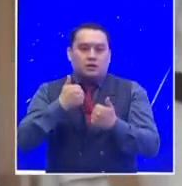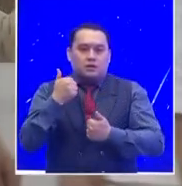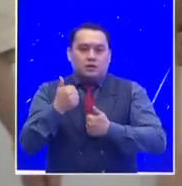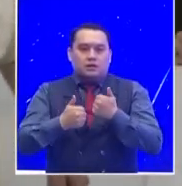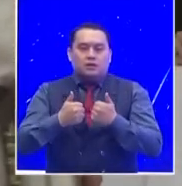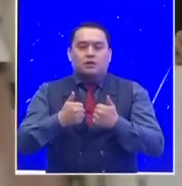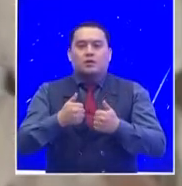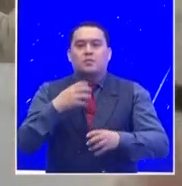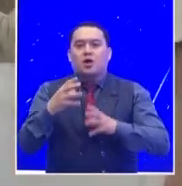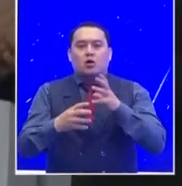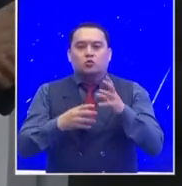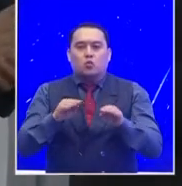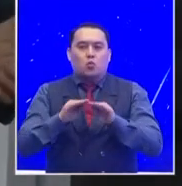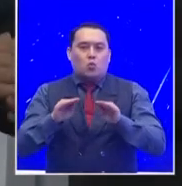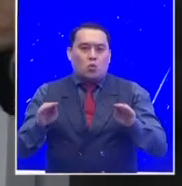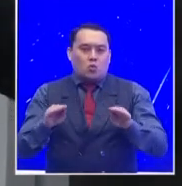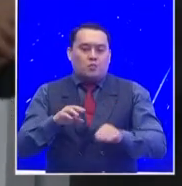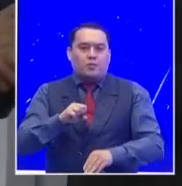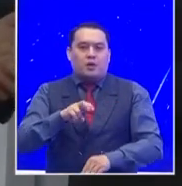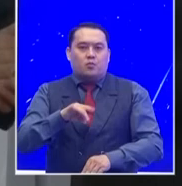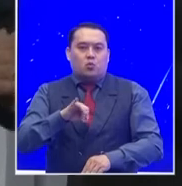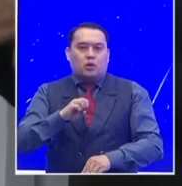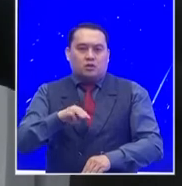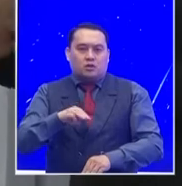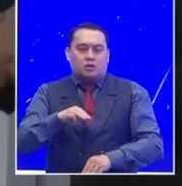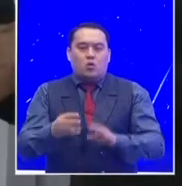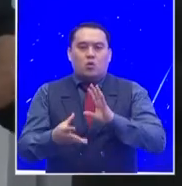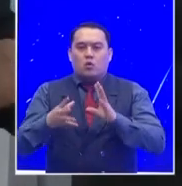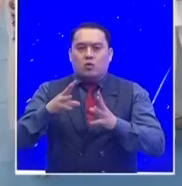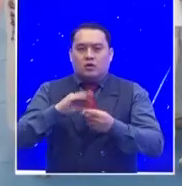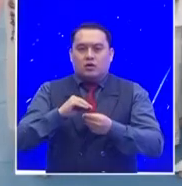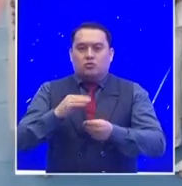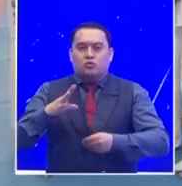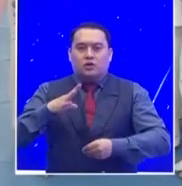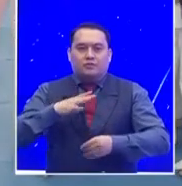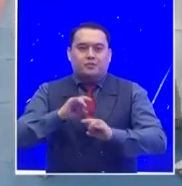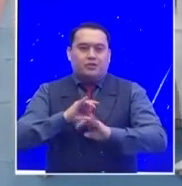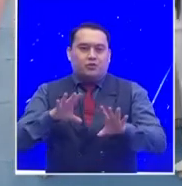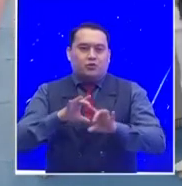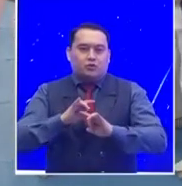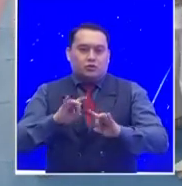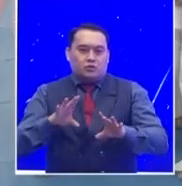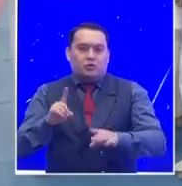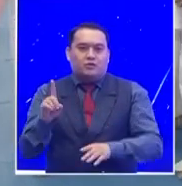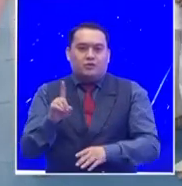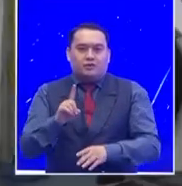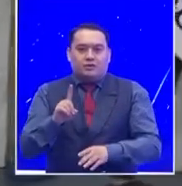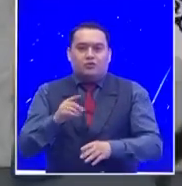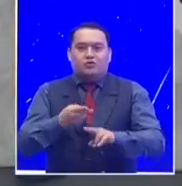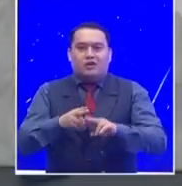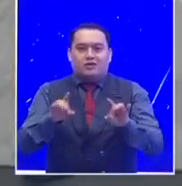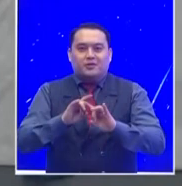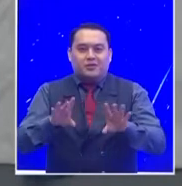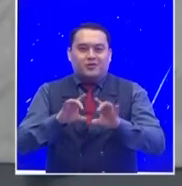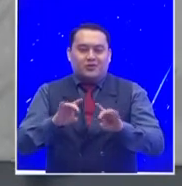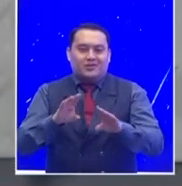мастера спорта международного класса Бекмурата Максутова. В общей сложности в соревнованиях приняли участие более 400 каратистов в